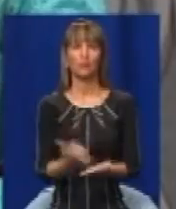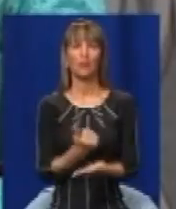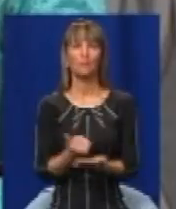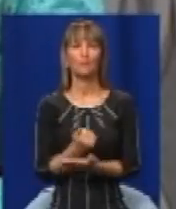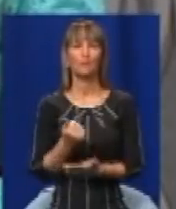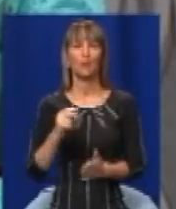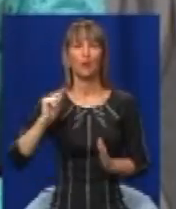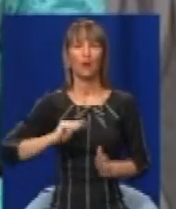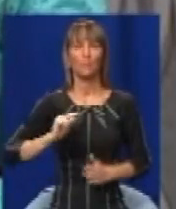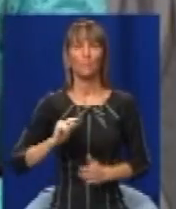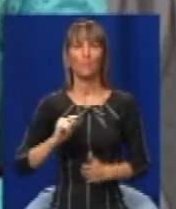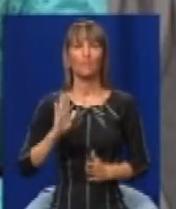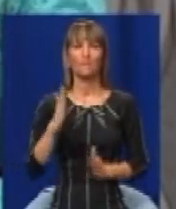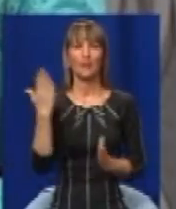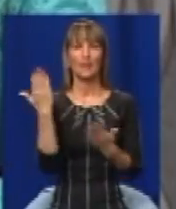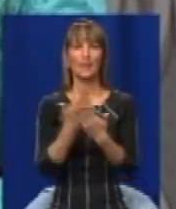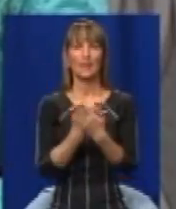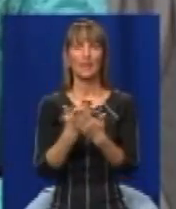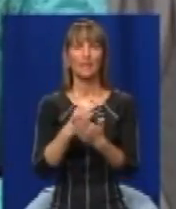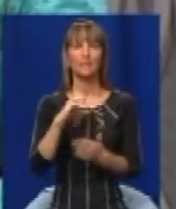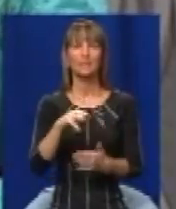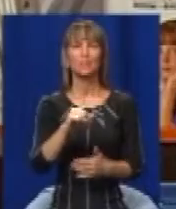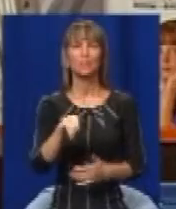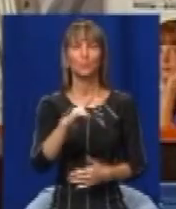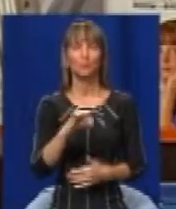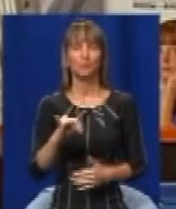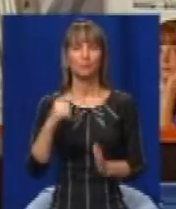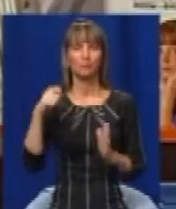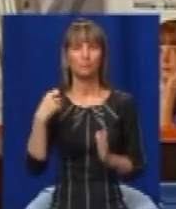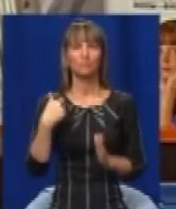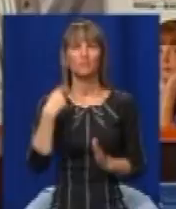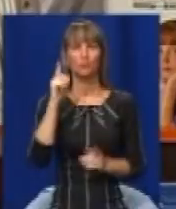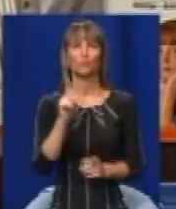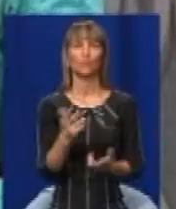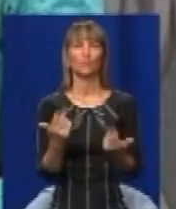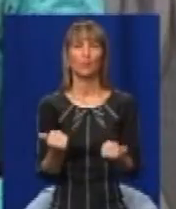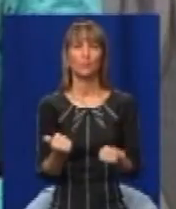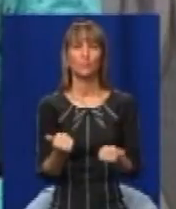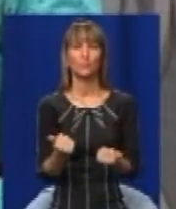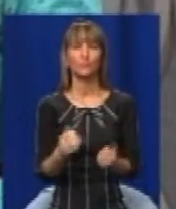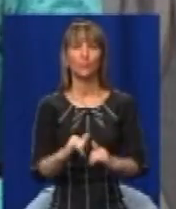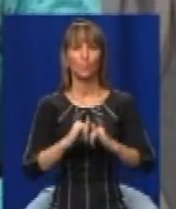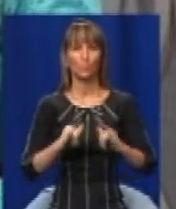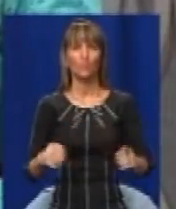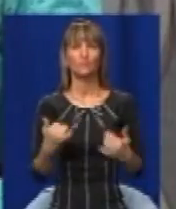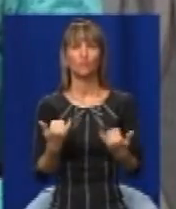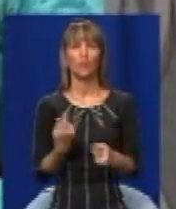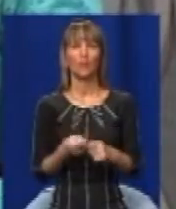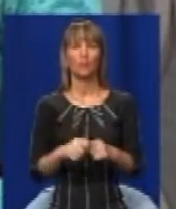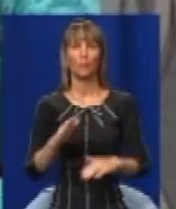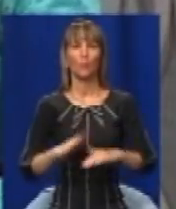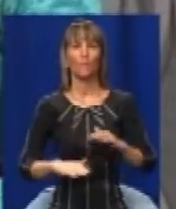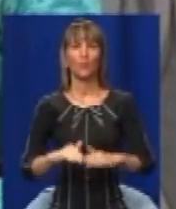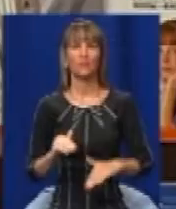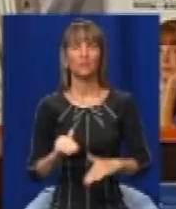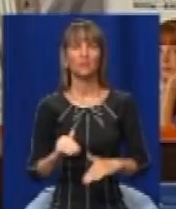працюючи у кіностудії і взагалі в кіно, знімаючи фільми. Я думаю, що так. Чи поширена зараз ця професія?